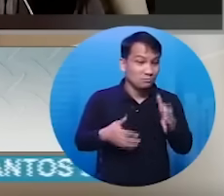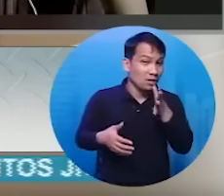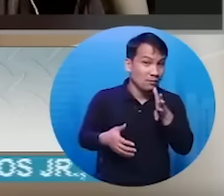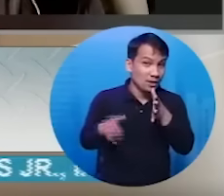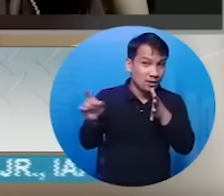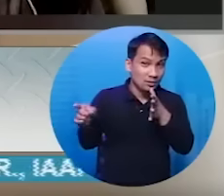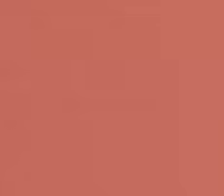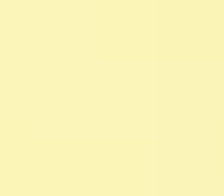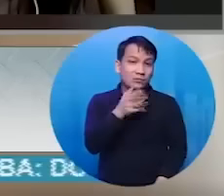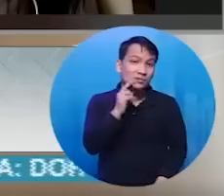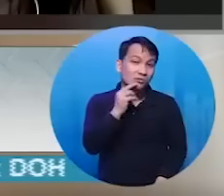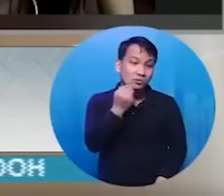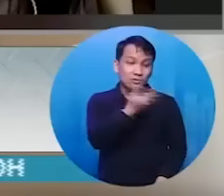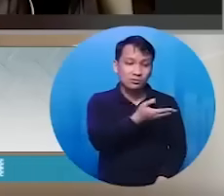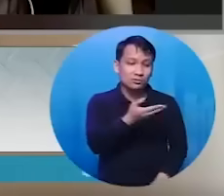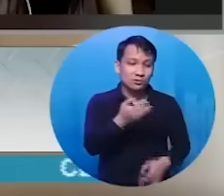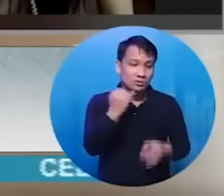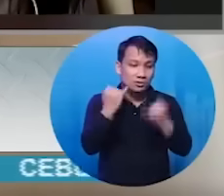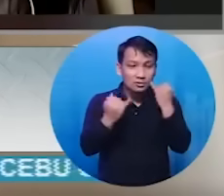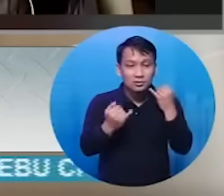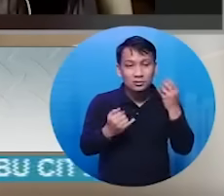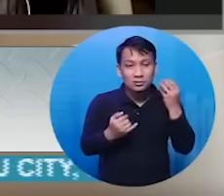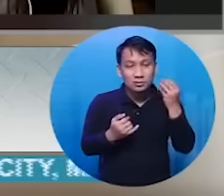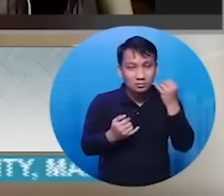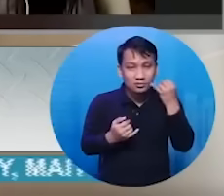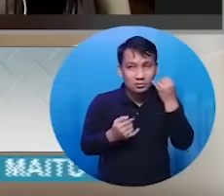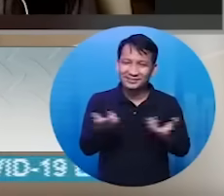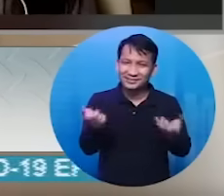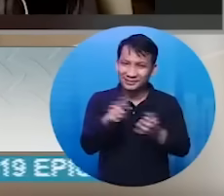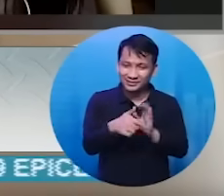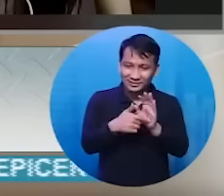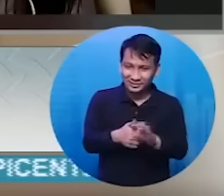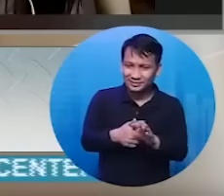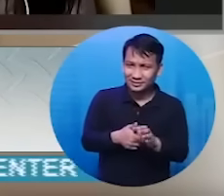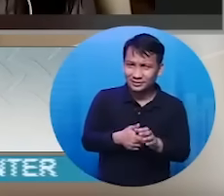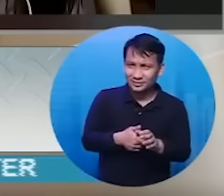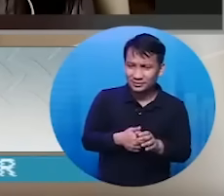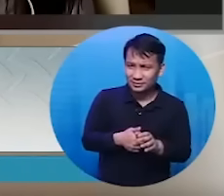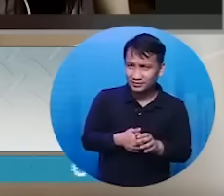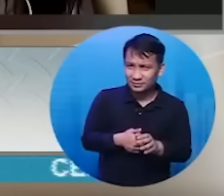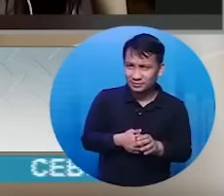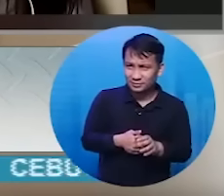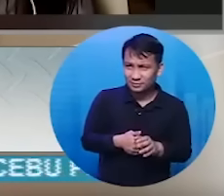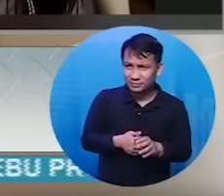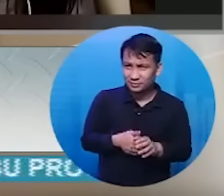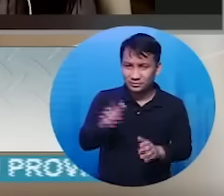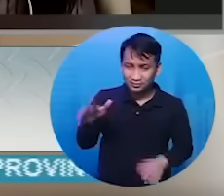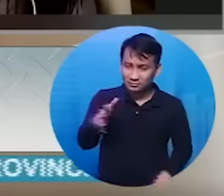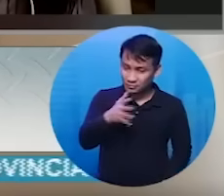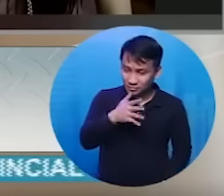saka si Nanay Nita. Janalyn. Mama? Nakakatakot pag pinalayas